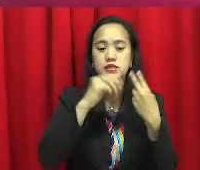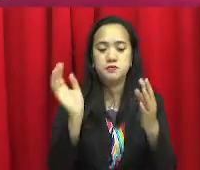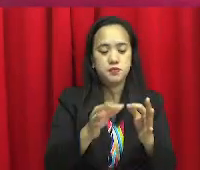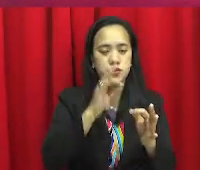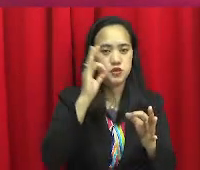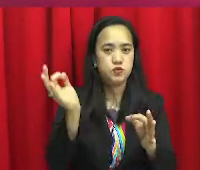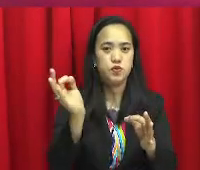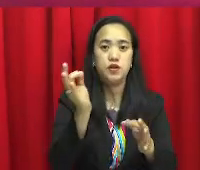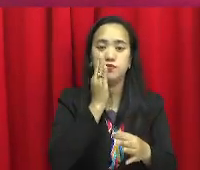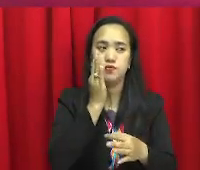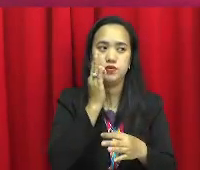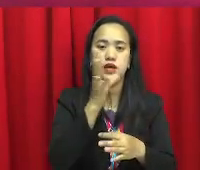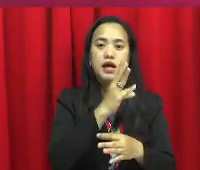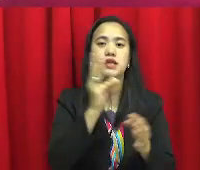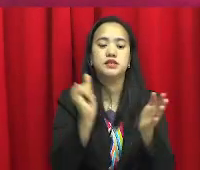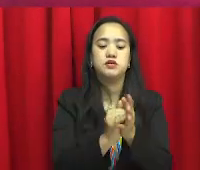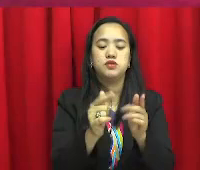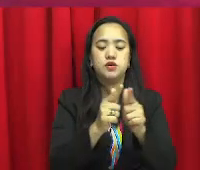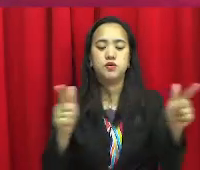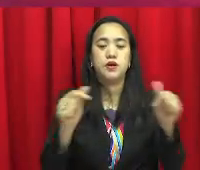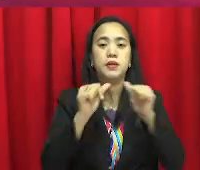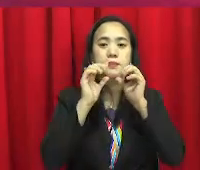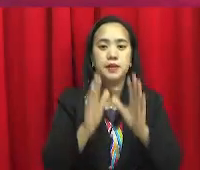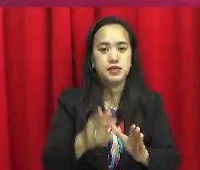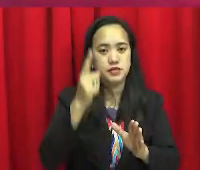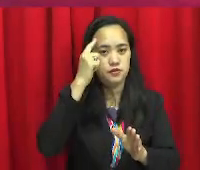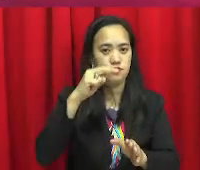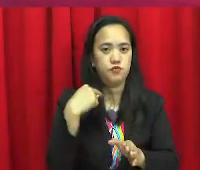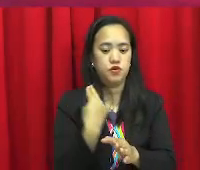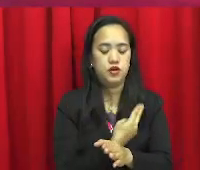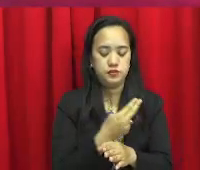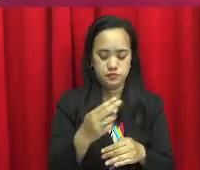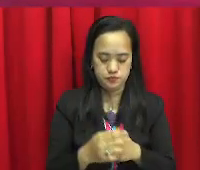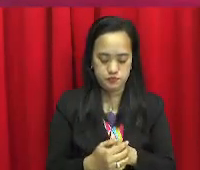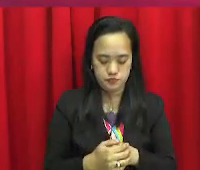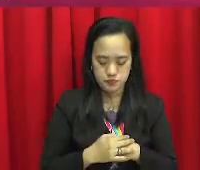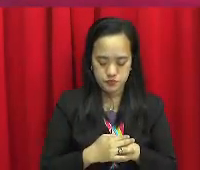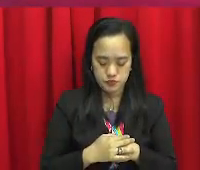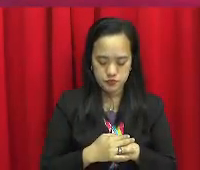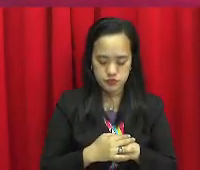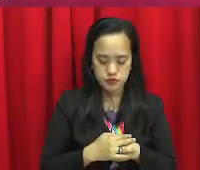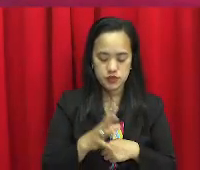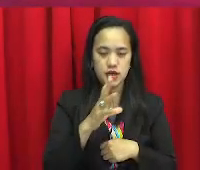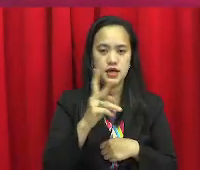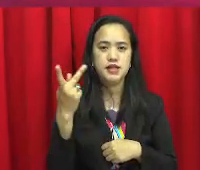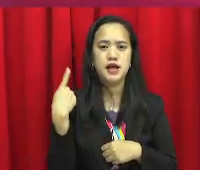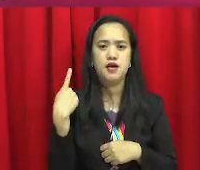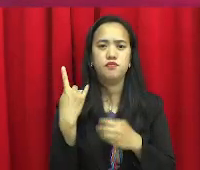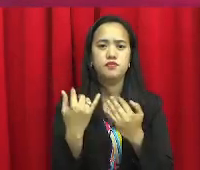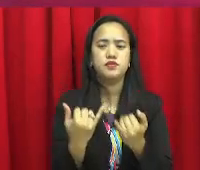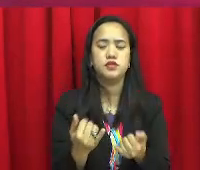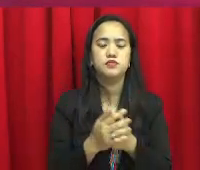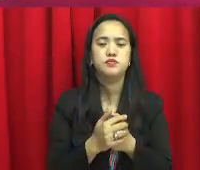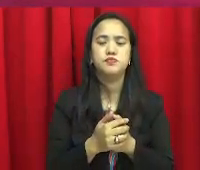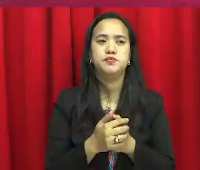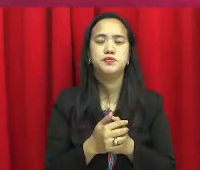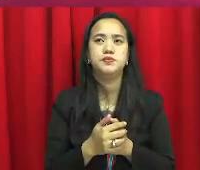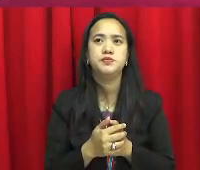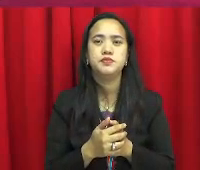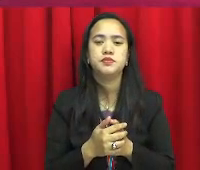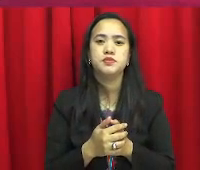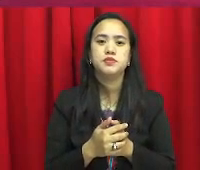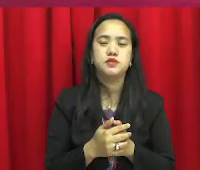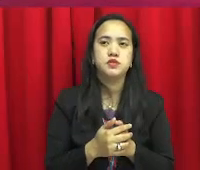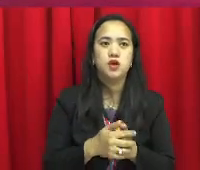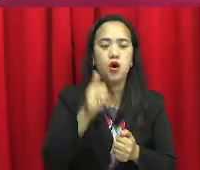tayong nag-i-air, no? At tumutulong sa pagbuklod ng pamilya. At